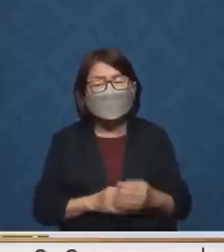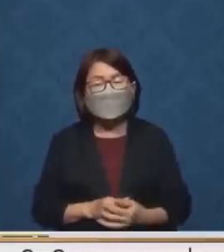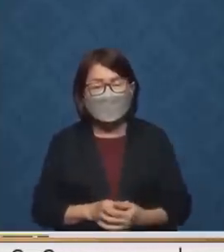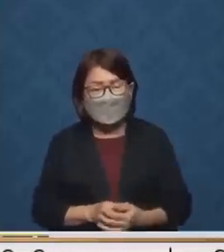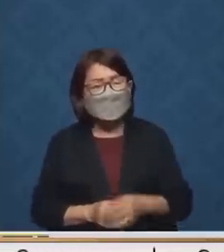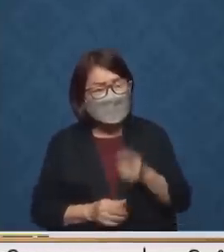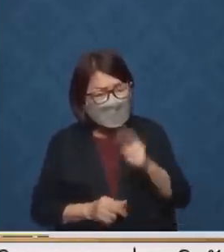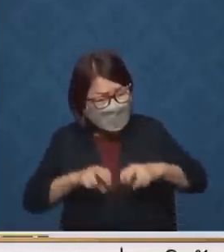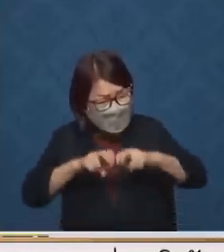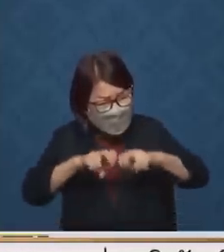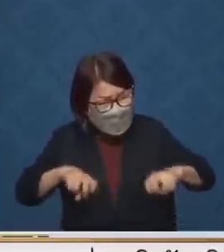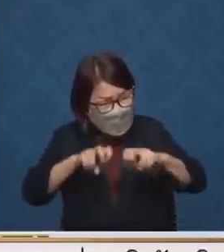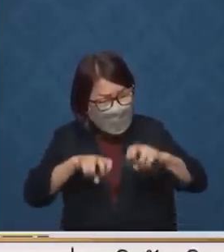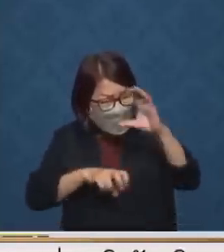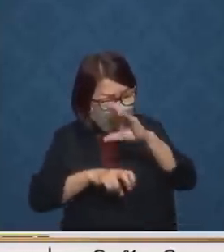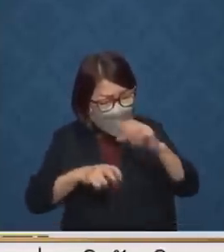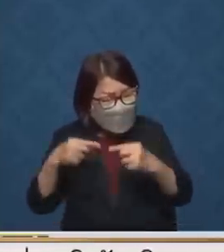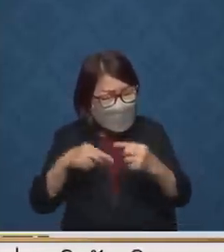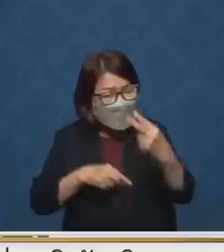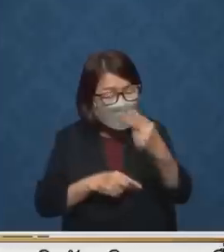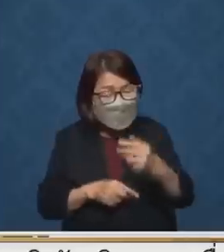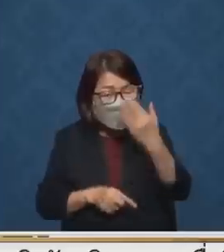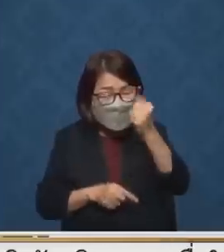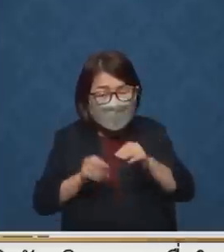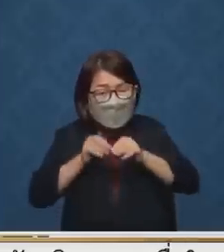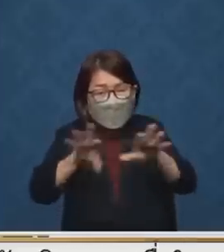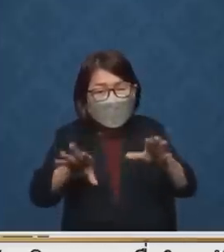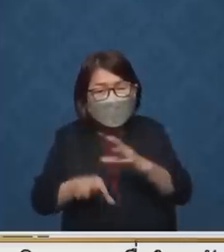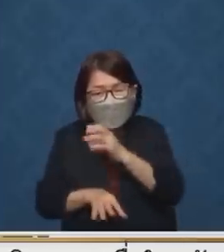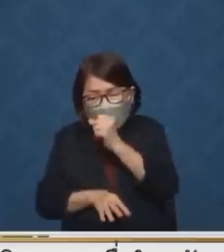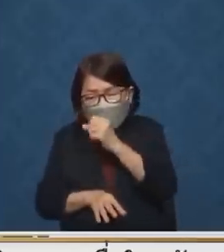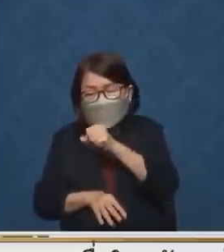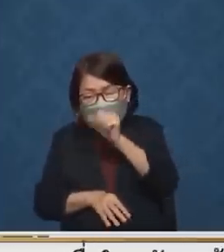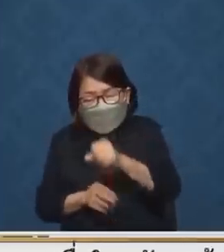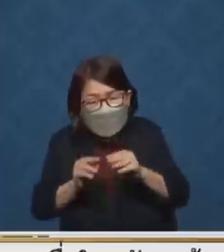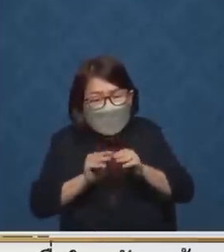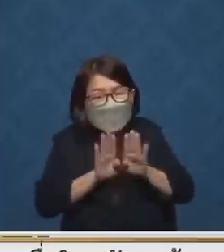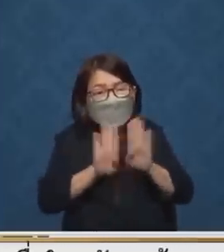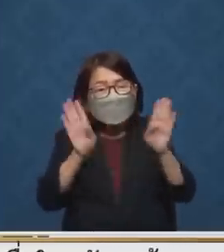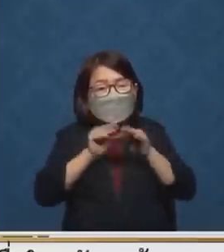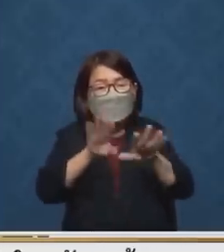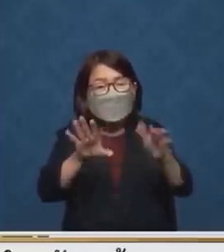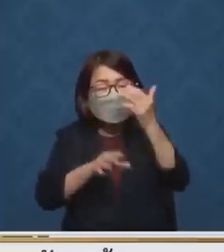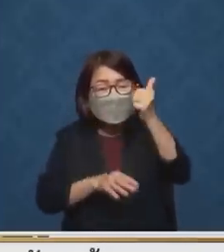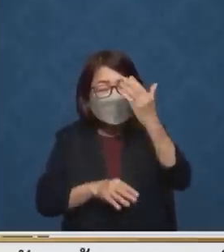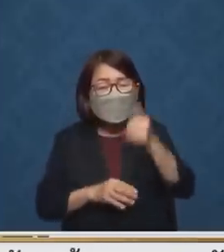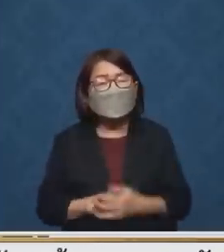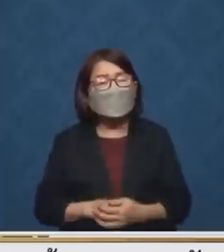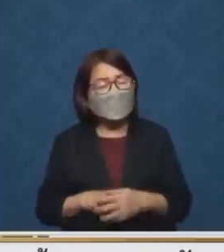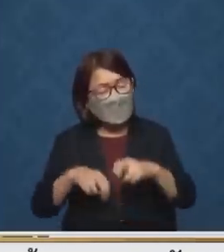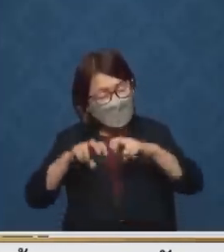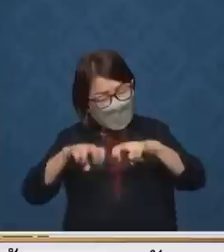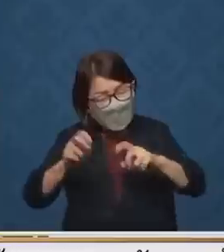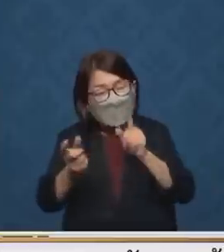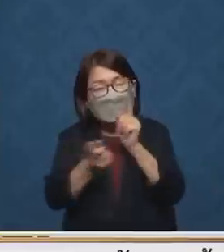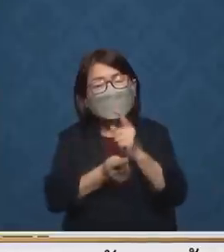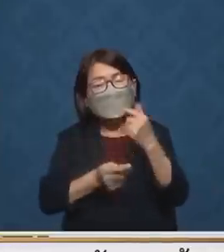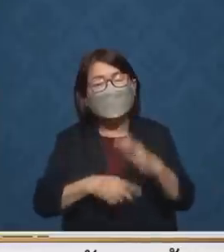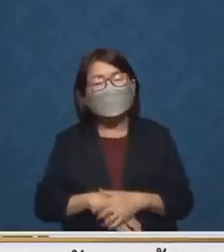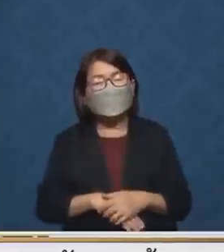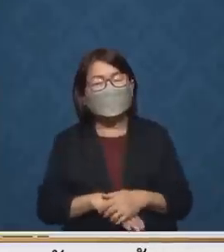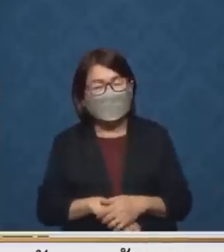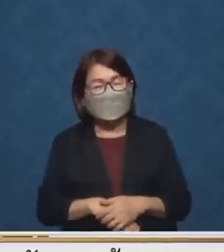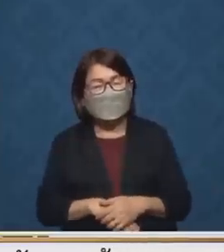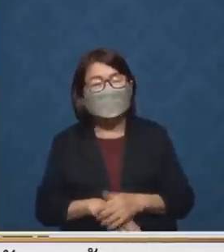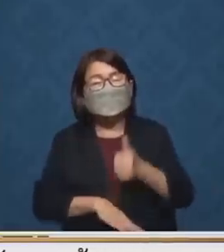ต้ไปซื deepenว่าทำไมหนวยนี้fundingมถึหลดออก ๆ กระบุงสุทท้าย ซ้บไป ๆมาก็พบประวัติโยนี้ ผู้ข้มชาชอบ องมตั